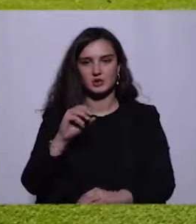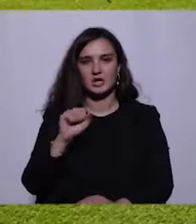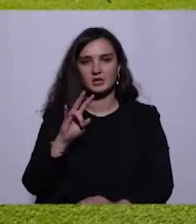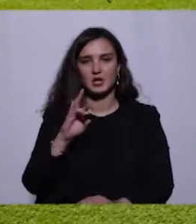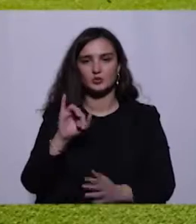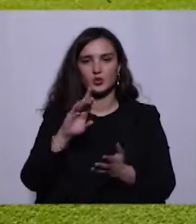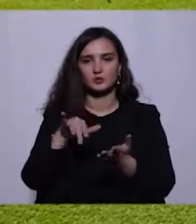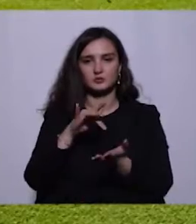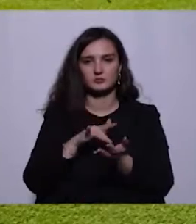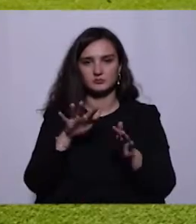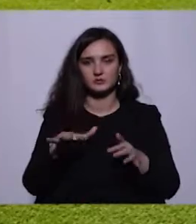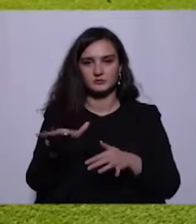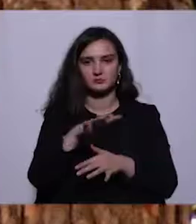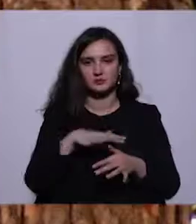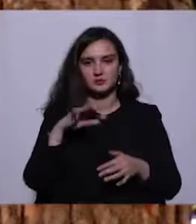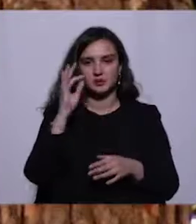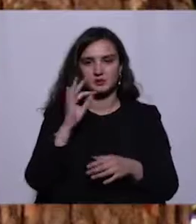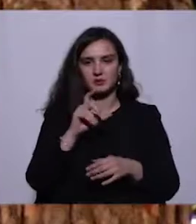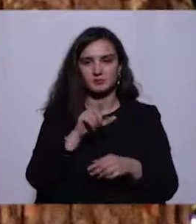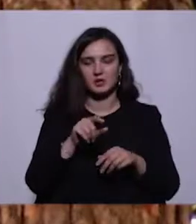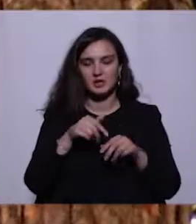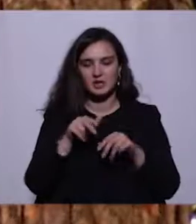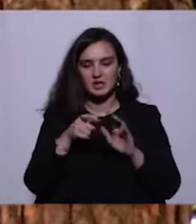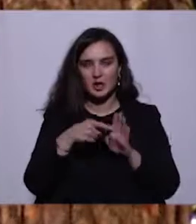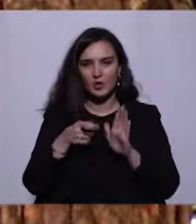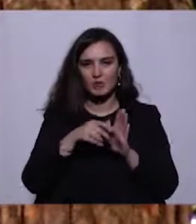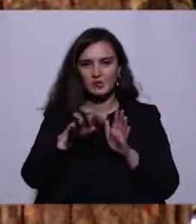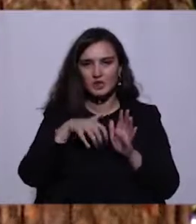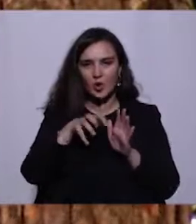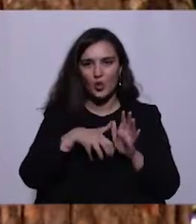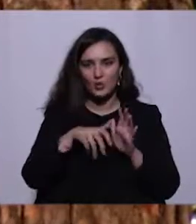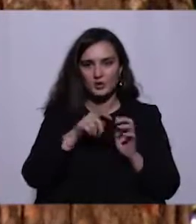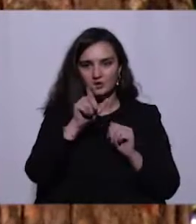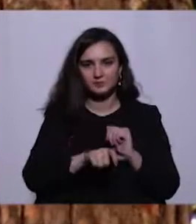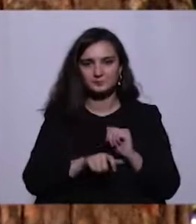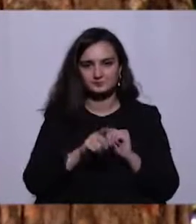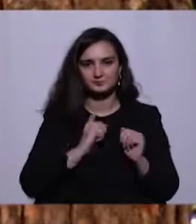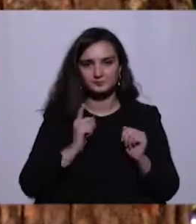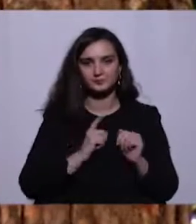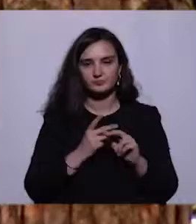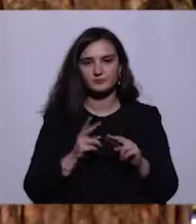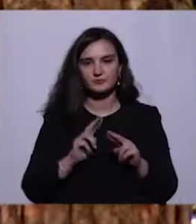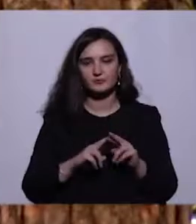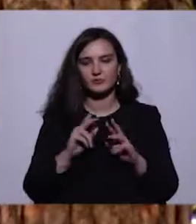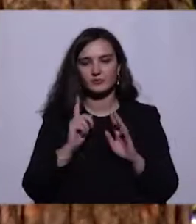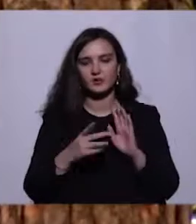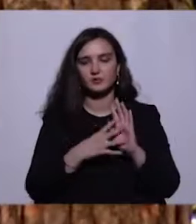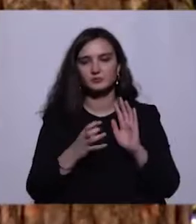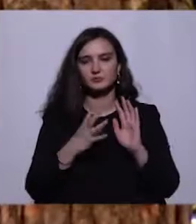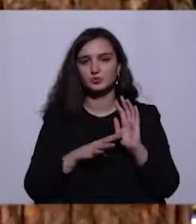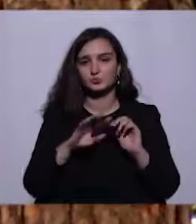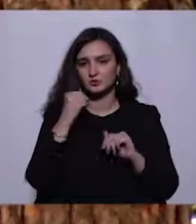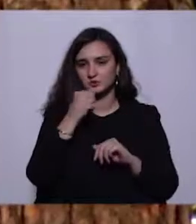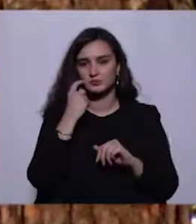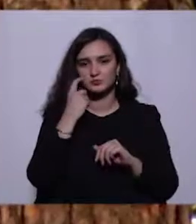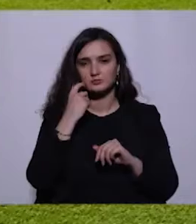ანატოლიის ტერიტორიაზე გერმანელმა არქეოლოგებმა, რამდენადაც მახსოვს 1994 წელი უნდა ყოფილიყო